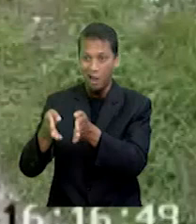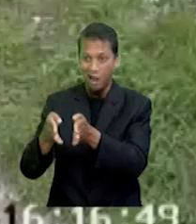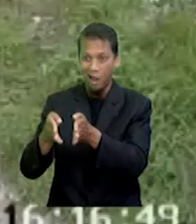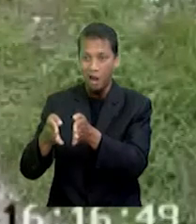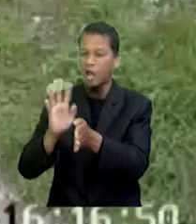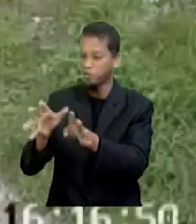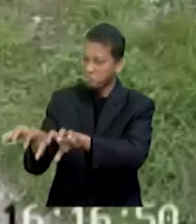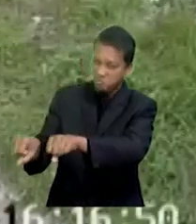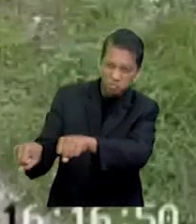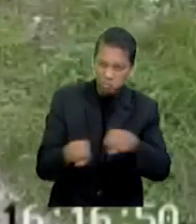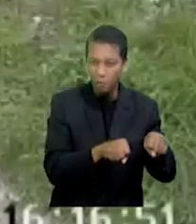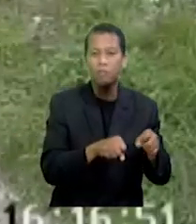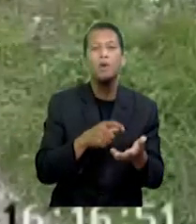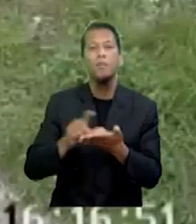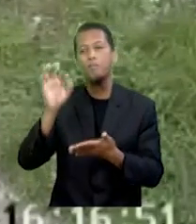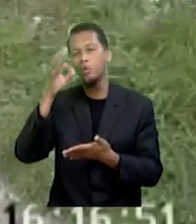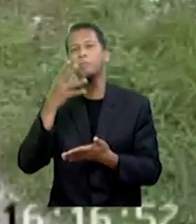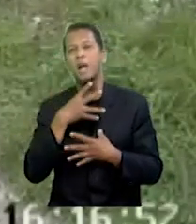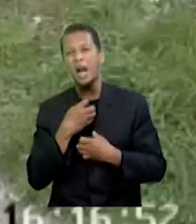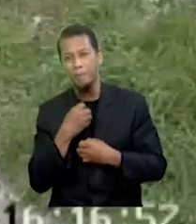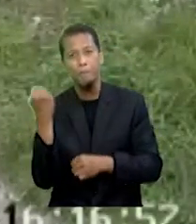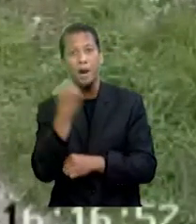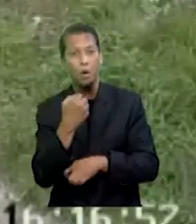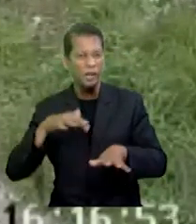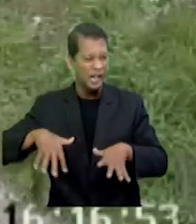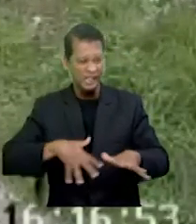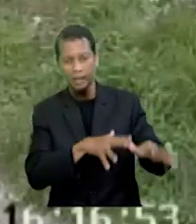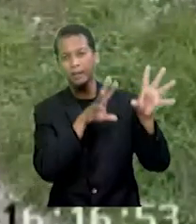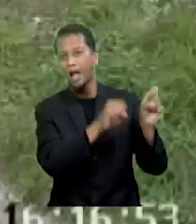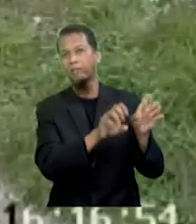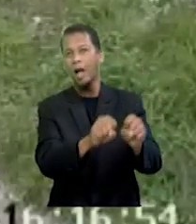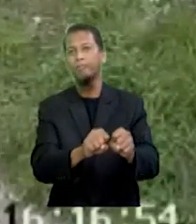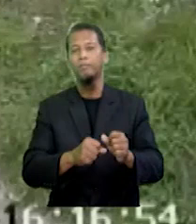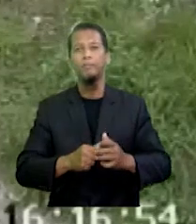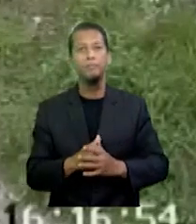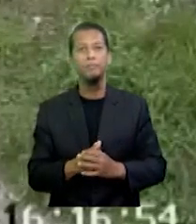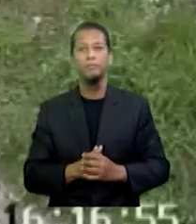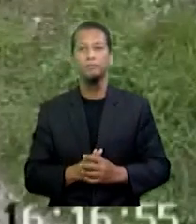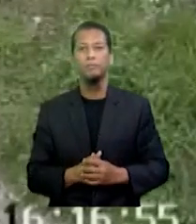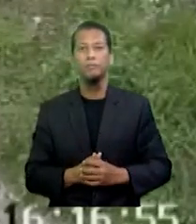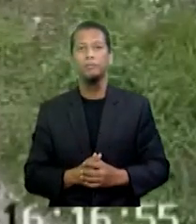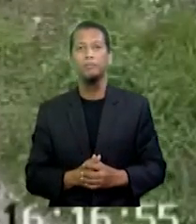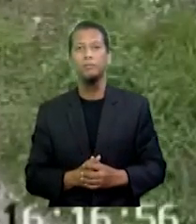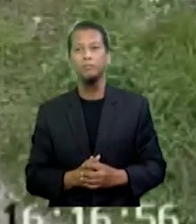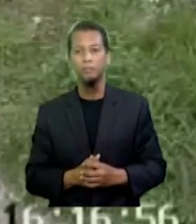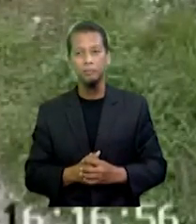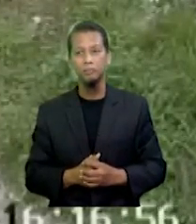Sunggal dan berharap polisi segera menangkap para pelaku. Dari Medan, Sumatera Utara, Ahmad Ridwan Nasution melaporkan.